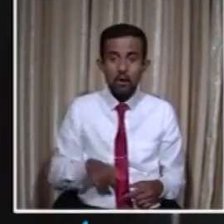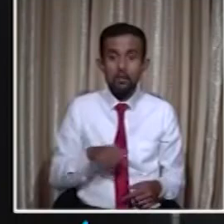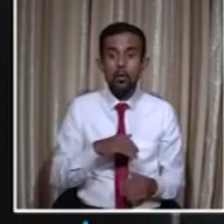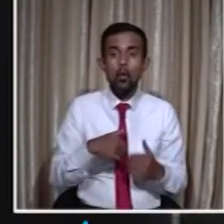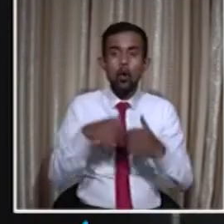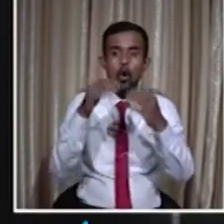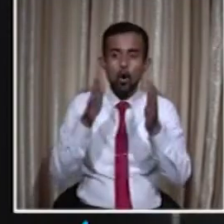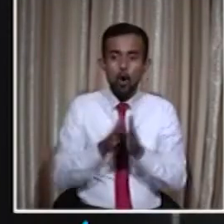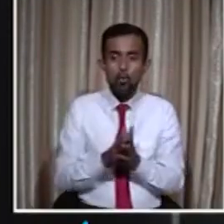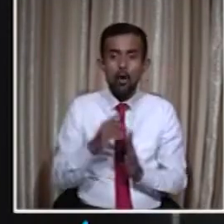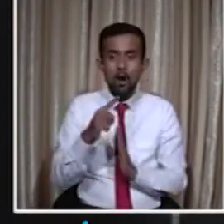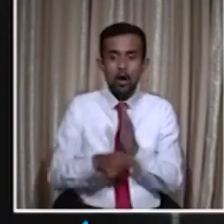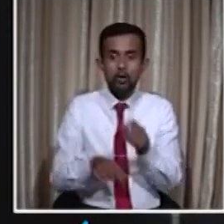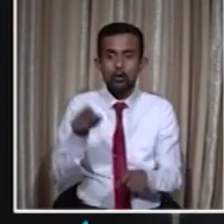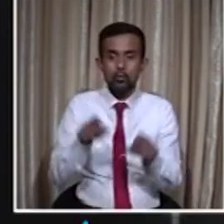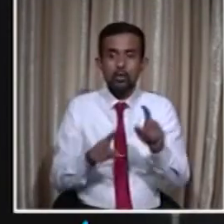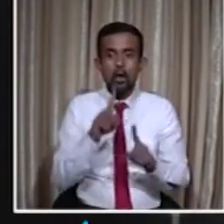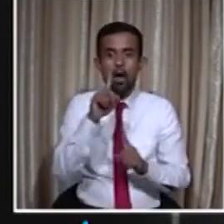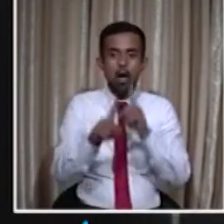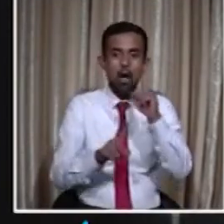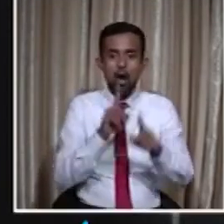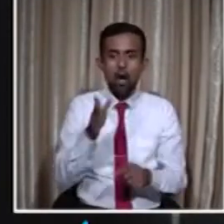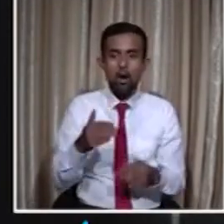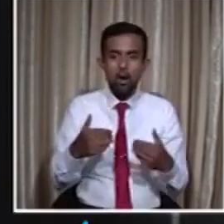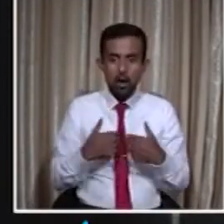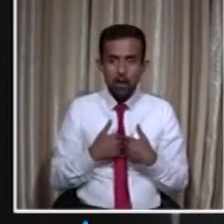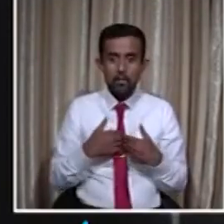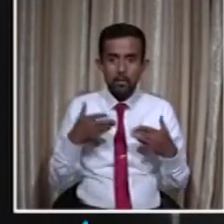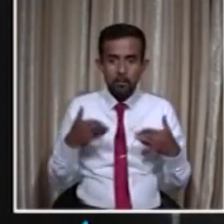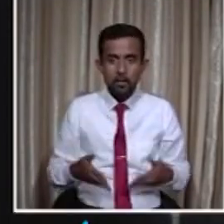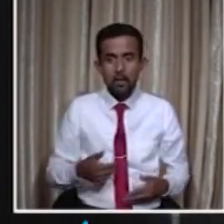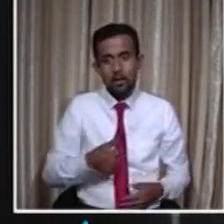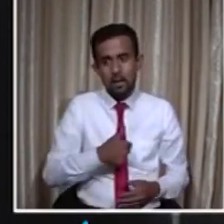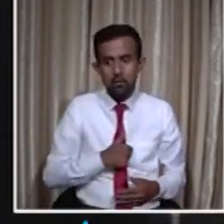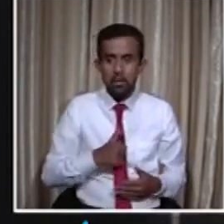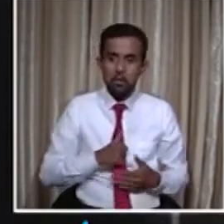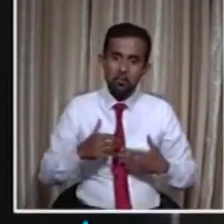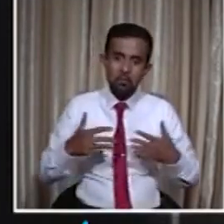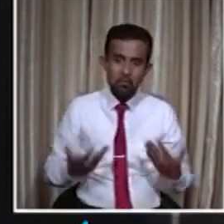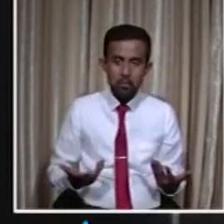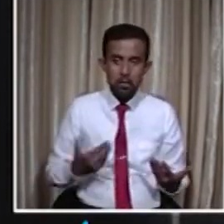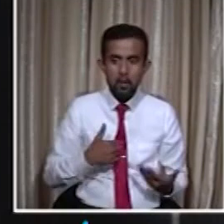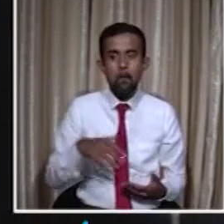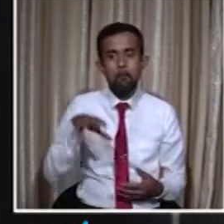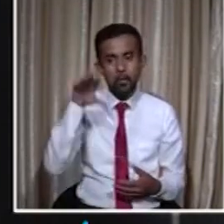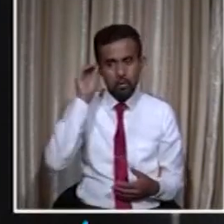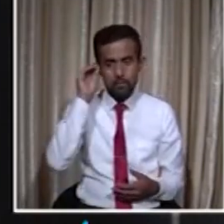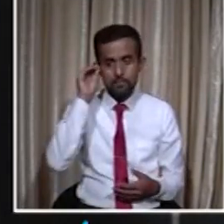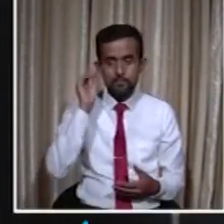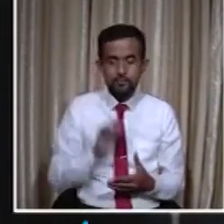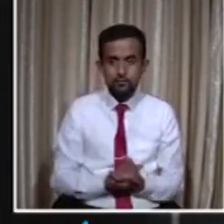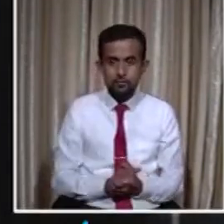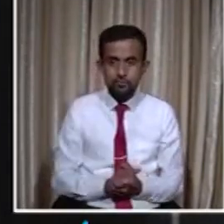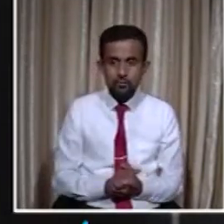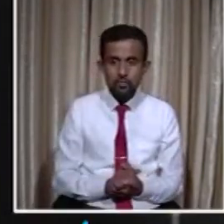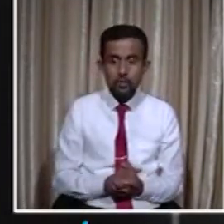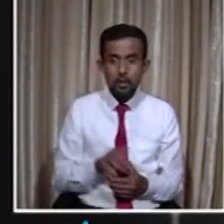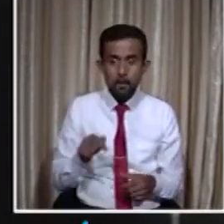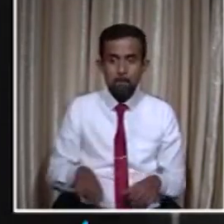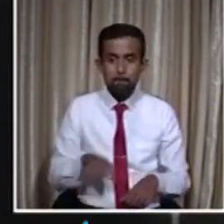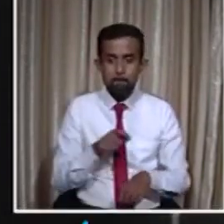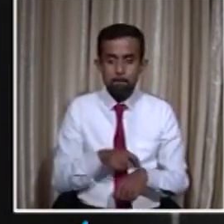සමස්තයක් රටේ ජනතාව කතා කරන්නේ. අපි මේක කැමති වුණත් අකමැති වුණත් අපි පිළිගත යුතුයි. මෙහෙම අවස්ථාවක